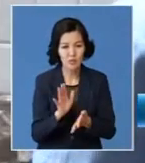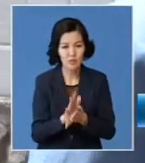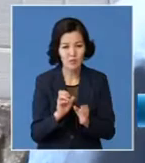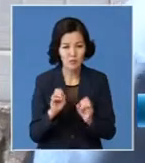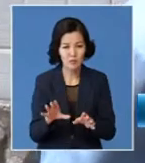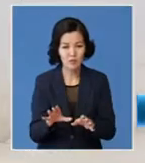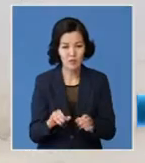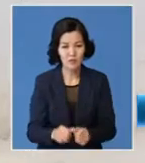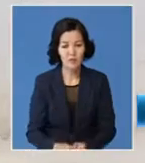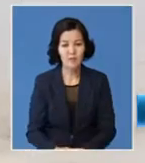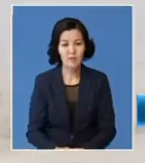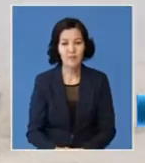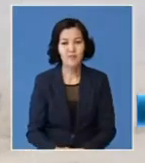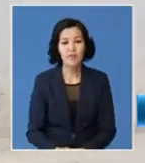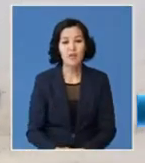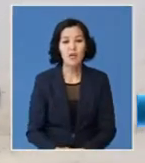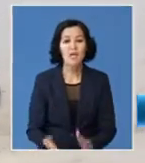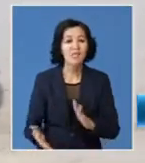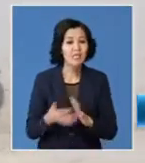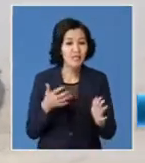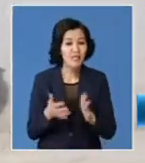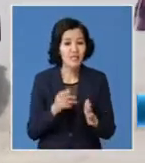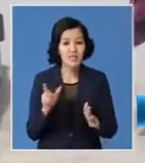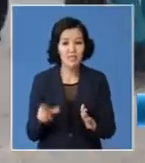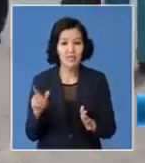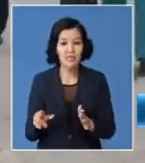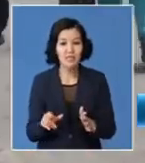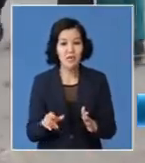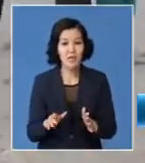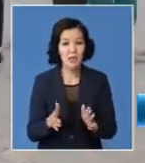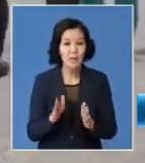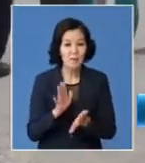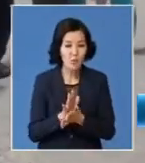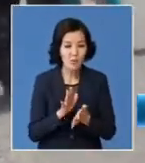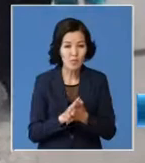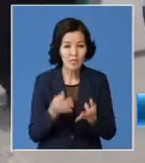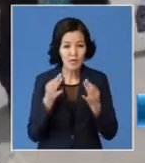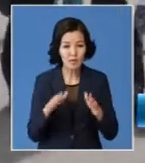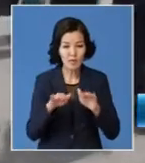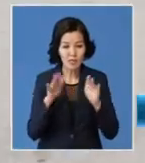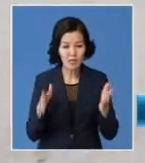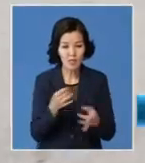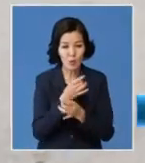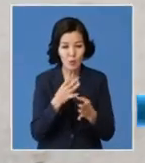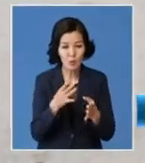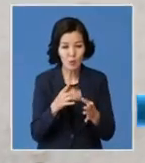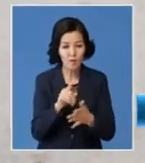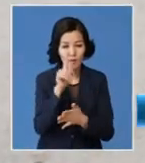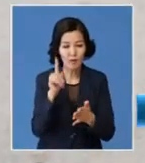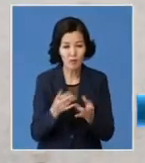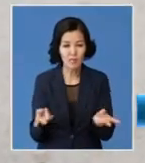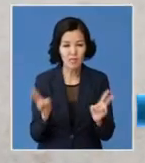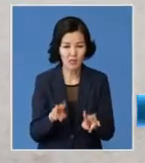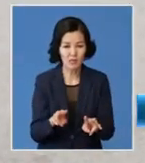я считаю. Чего же все-таки не хватает горожанам? Мусорных контейнеров для обычных отходов или культуры? Этот вопрос так и